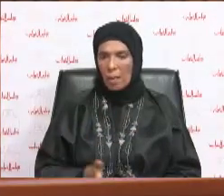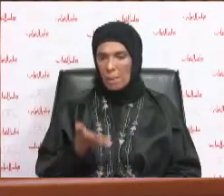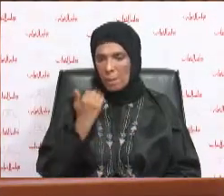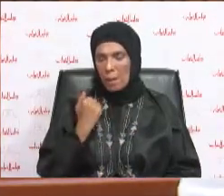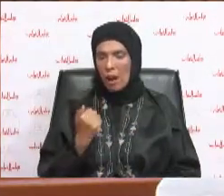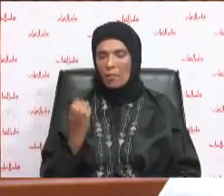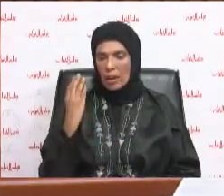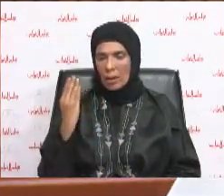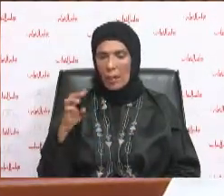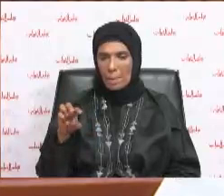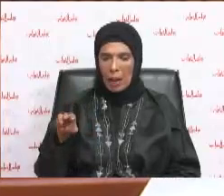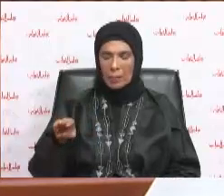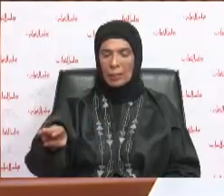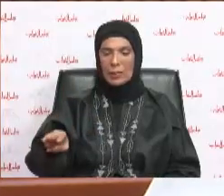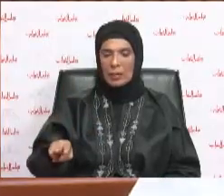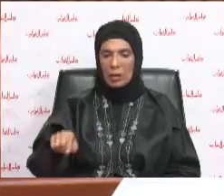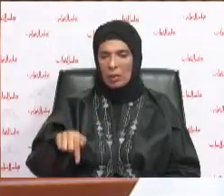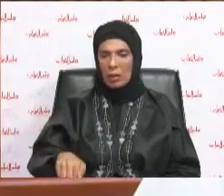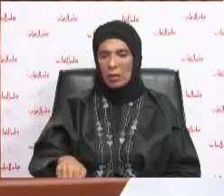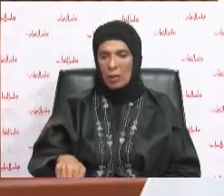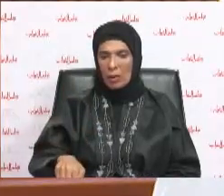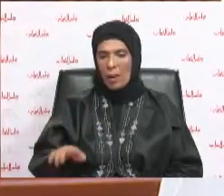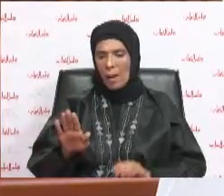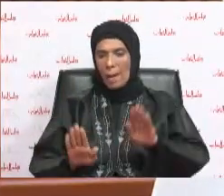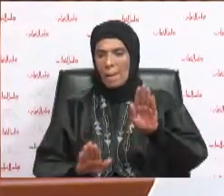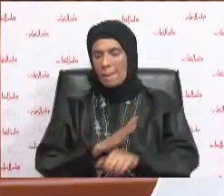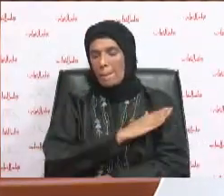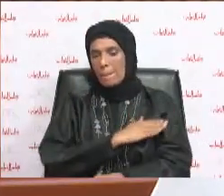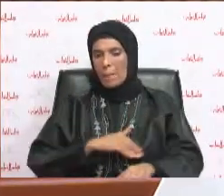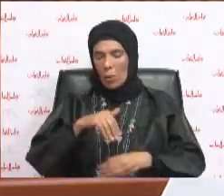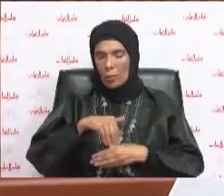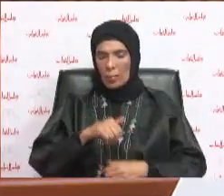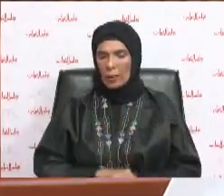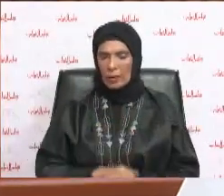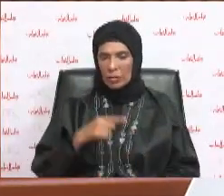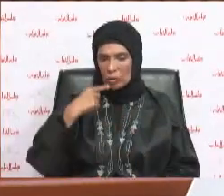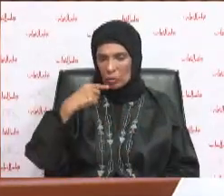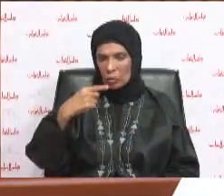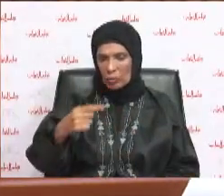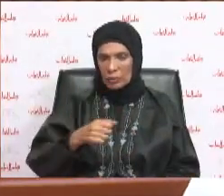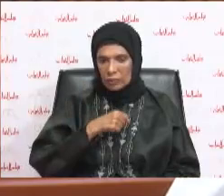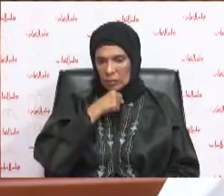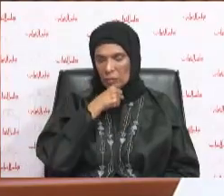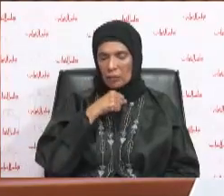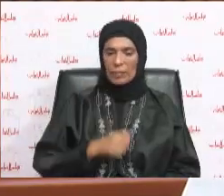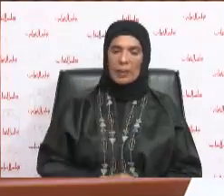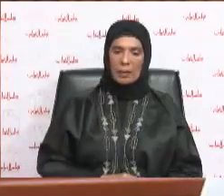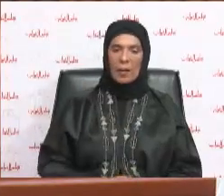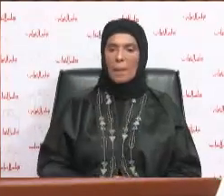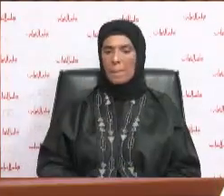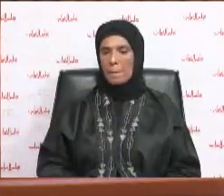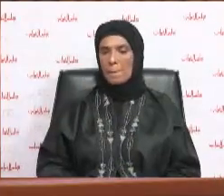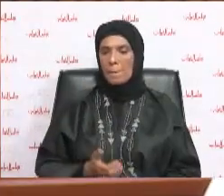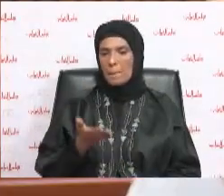4000 دينار ولا اليوم النواب الحاليين اللي يمكن بعض الأخوان ذكروا أنه يتكلمون عن تقاعدهم، ما في أساسا